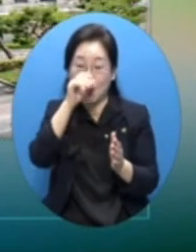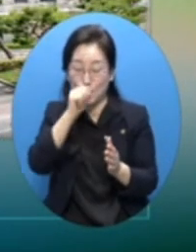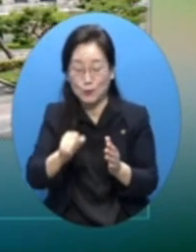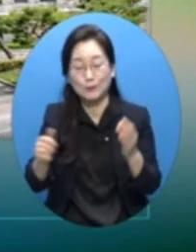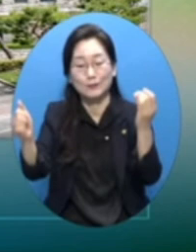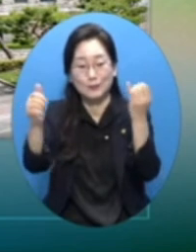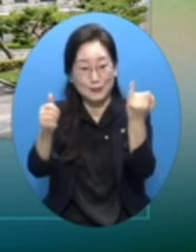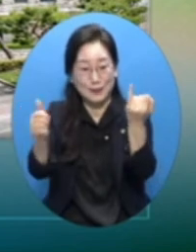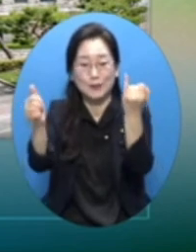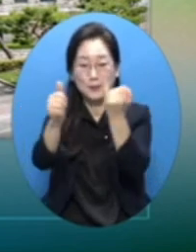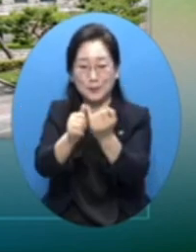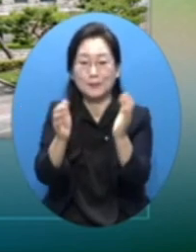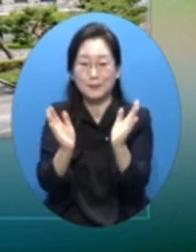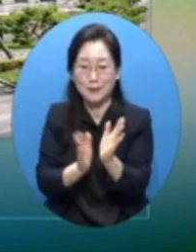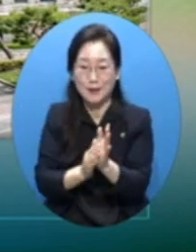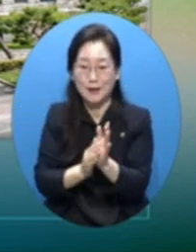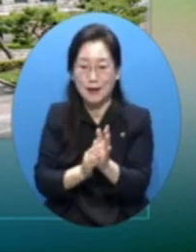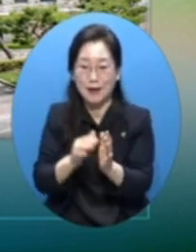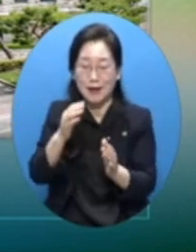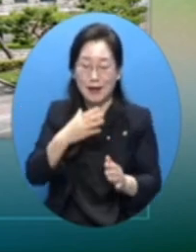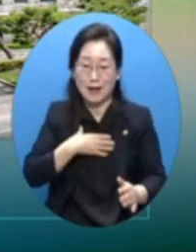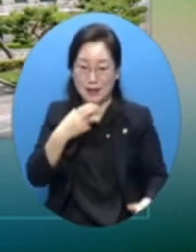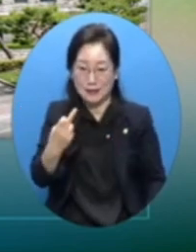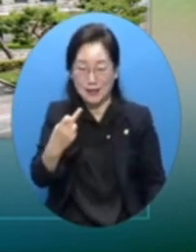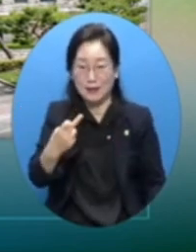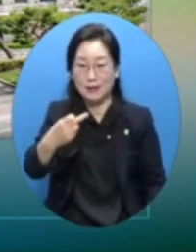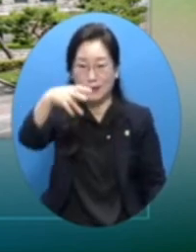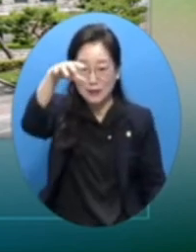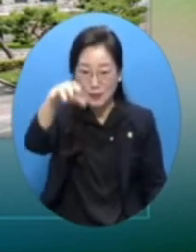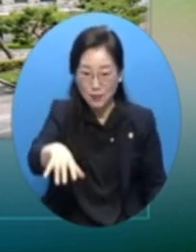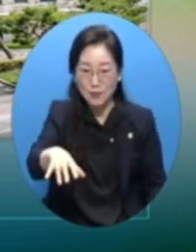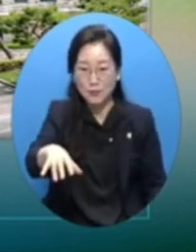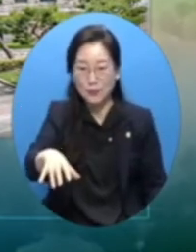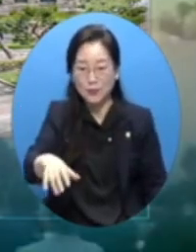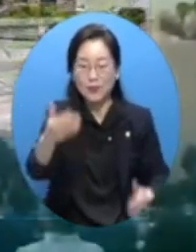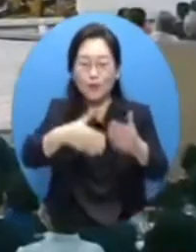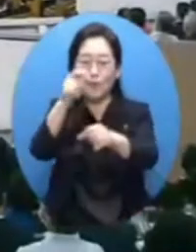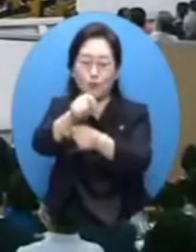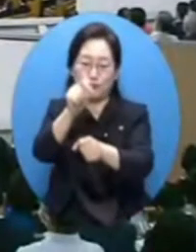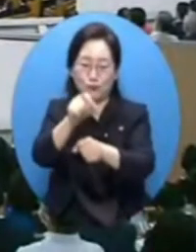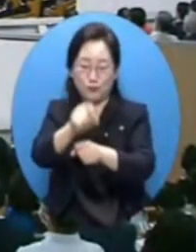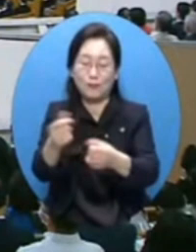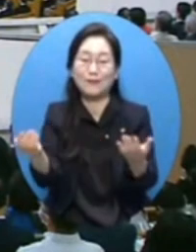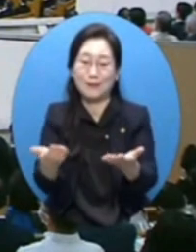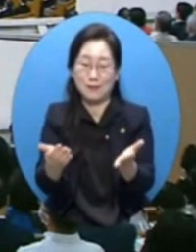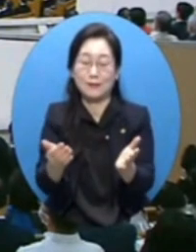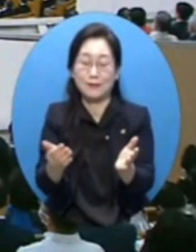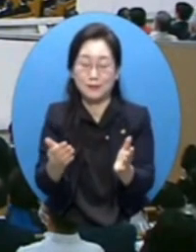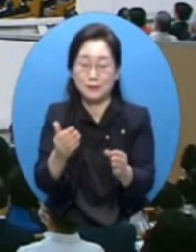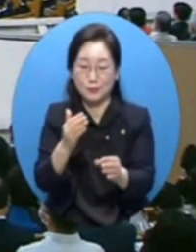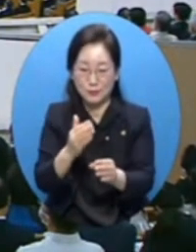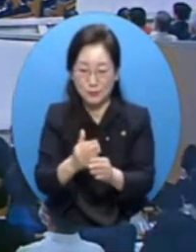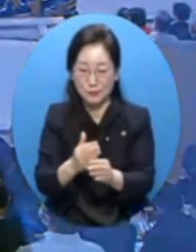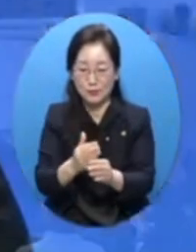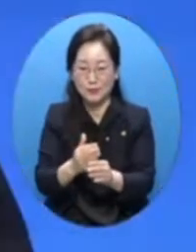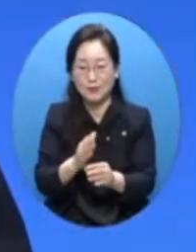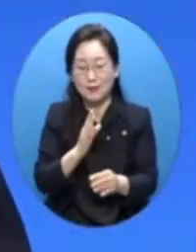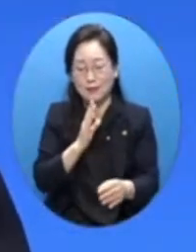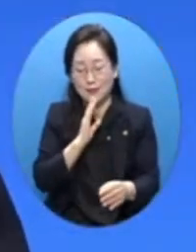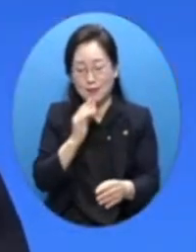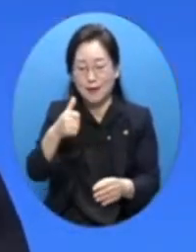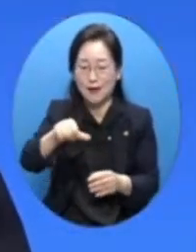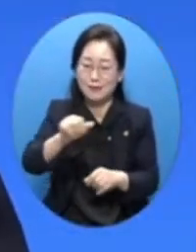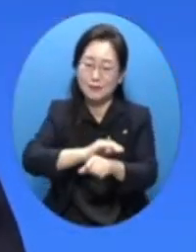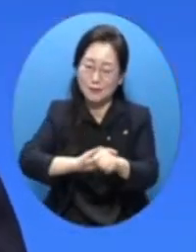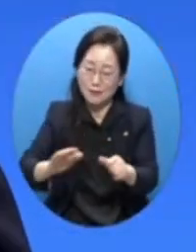꾸리고 그리고 안산시 공무원까지 됐어요. 그렇게 하나님의 가운데 이 아들이 잘